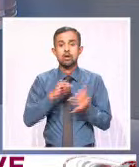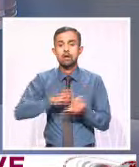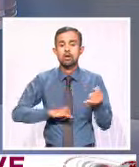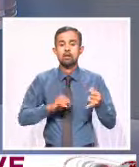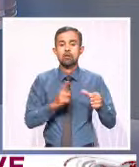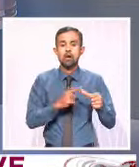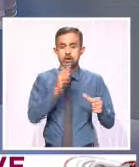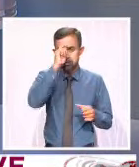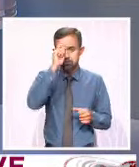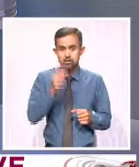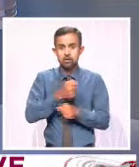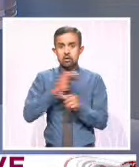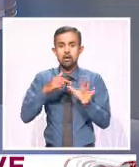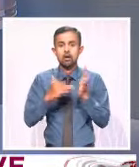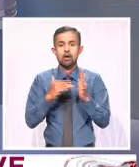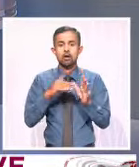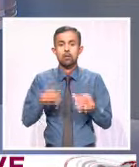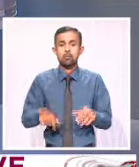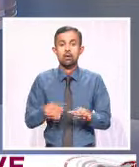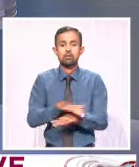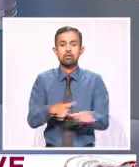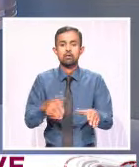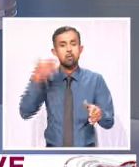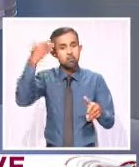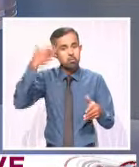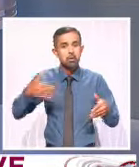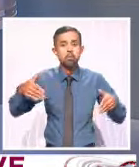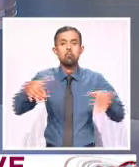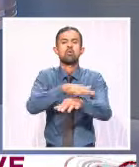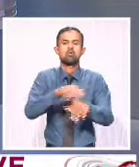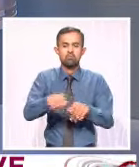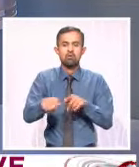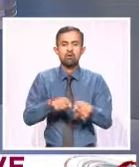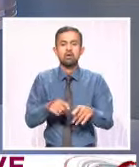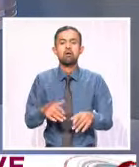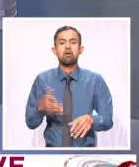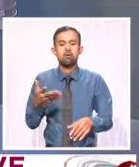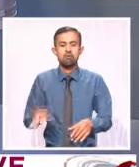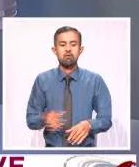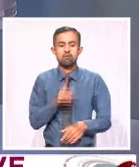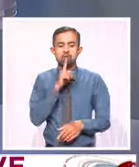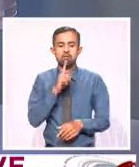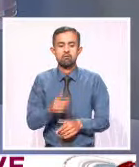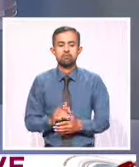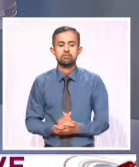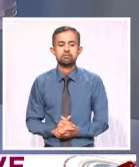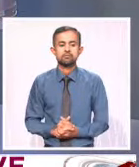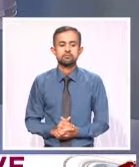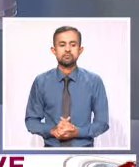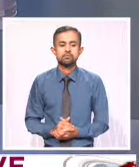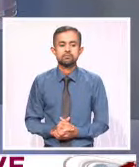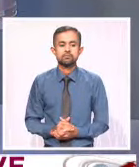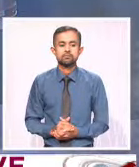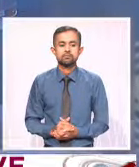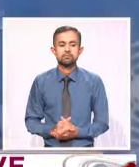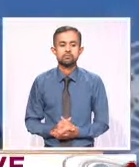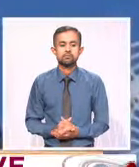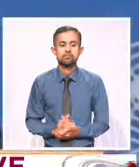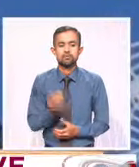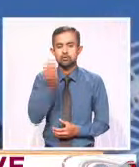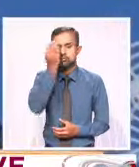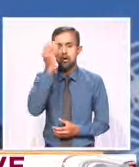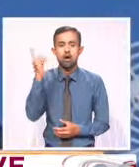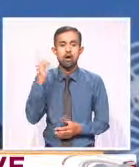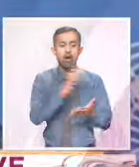අන්තෝනියෝ ගුටාරෙස් ගාසා තීරයේ මේ වන විට දරුවන්ගේ සුසාන භූමියක් බවට පත්වෙමින් ඇති බව පෙන්වා දෙනවා.